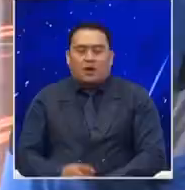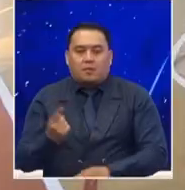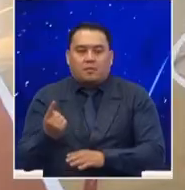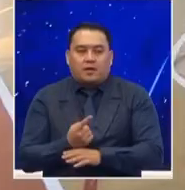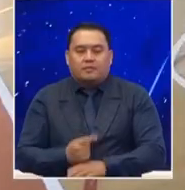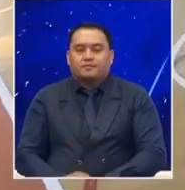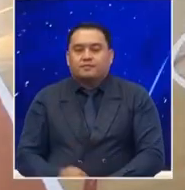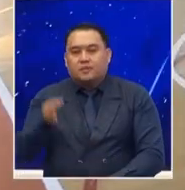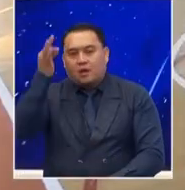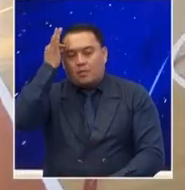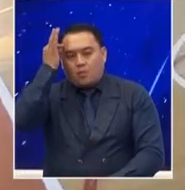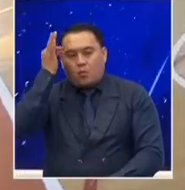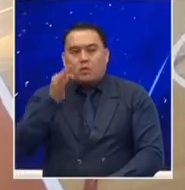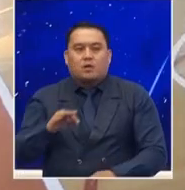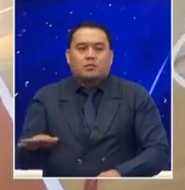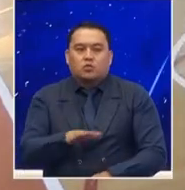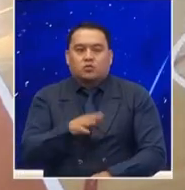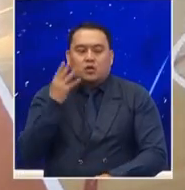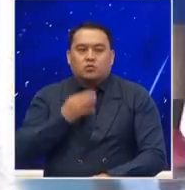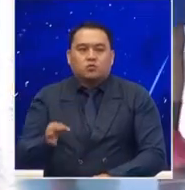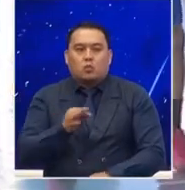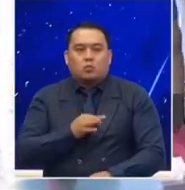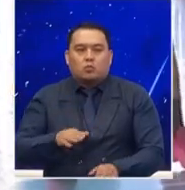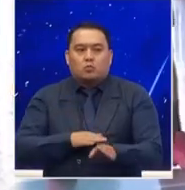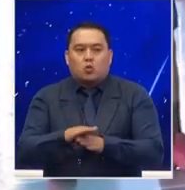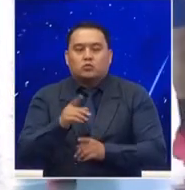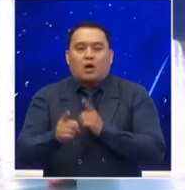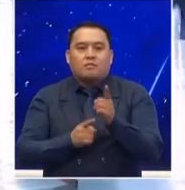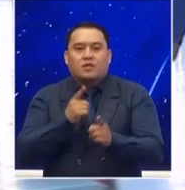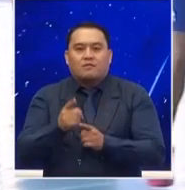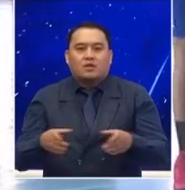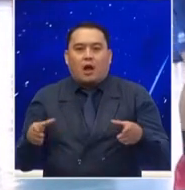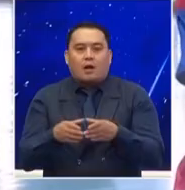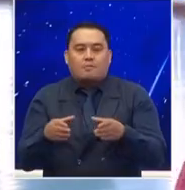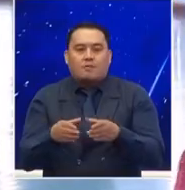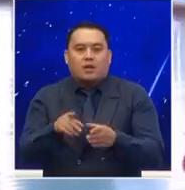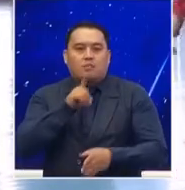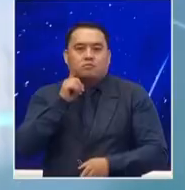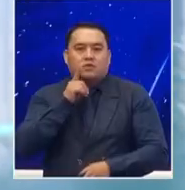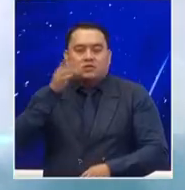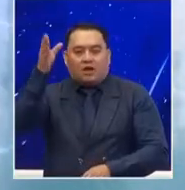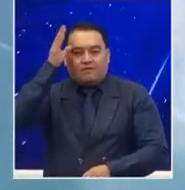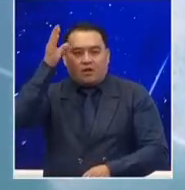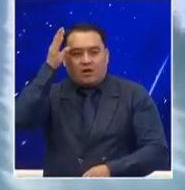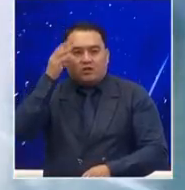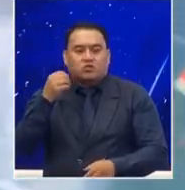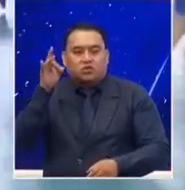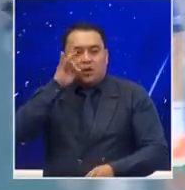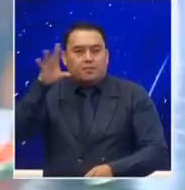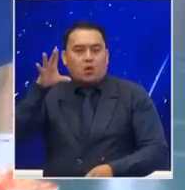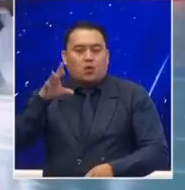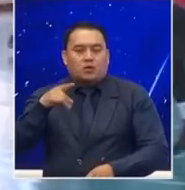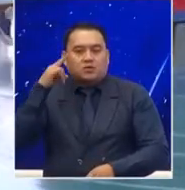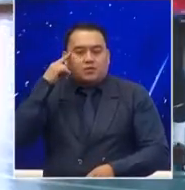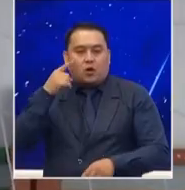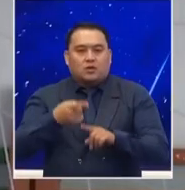два. Напомним, баскетбольная сборная Алматинской области в этом году полностью обновилась. Команду пополнили молодые дарования страны из числа чемпионов и призеров